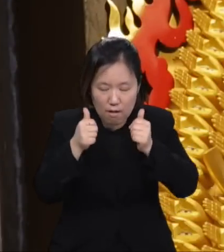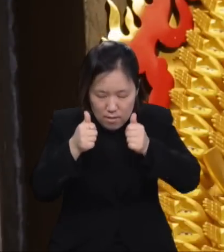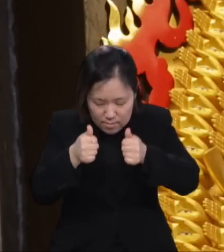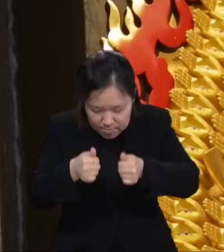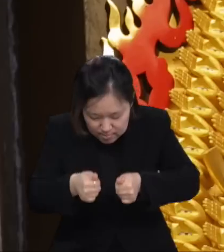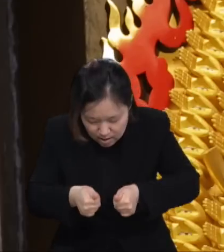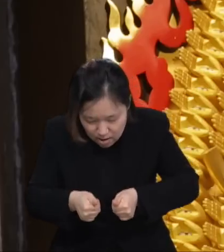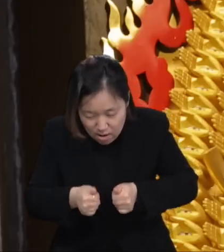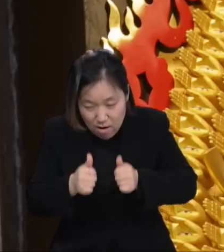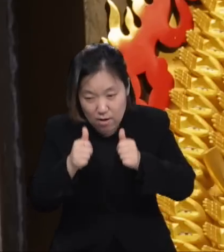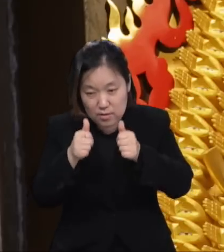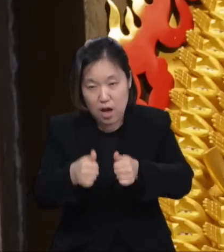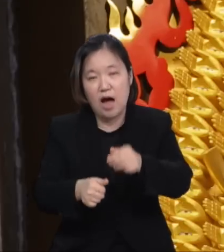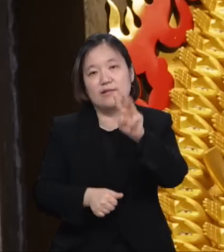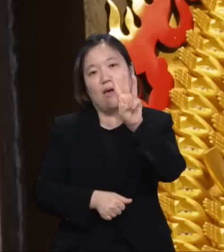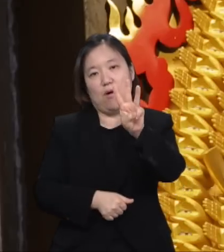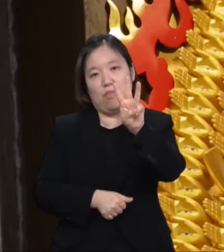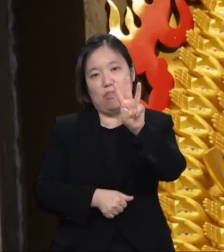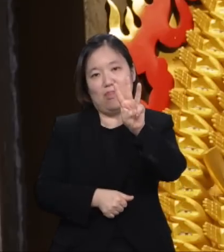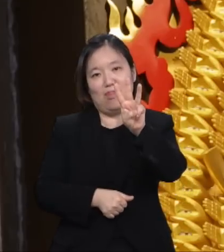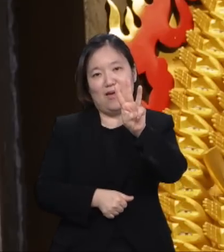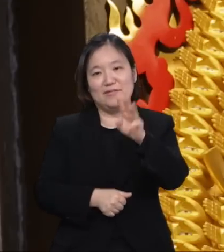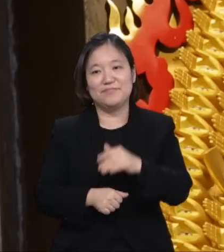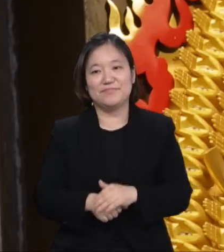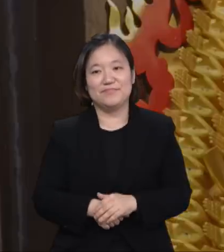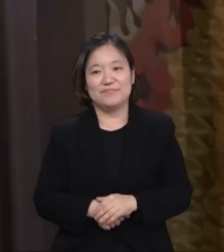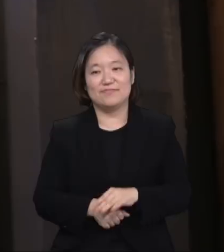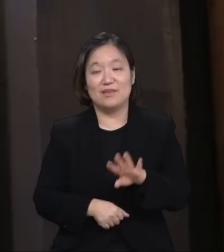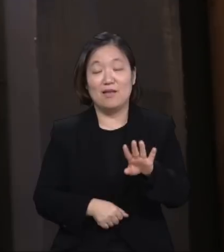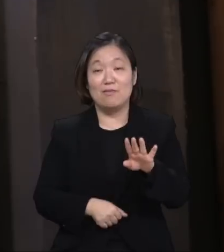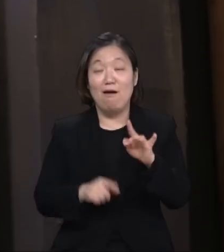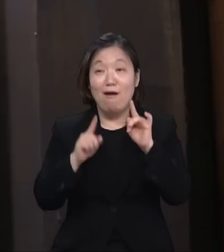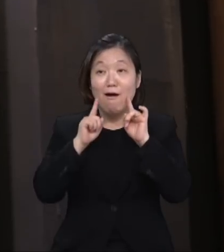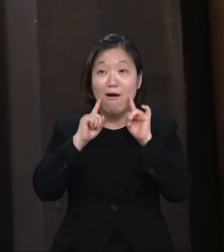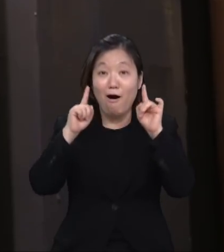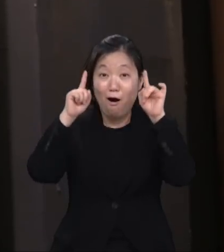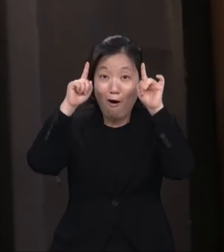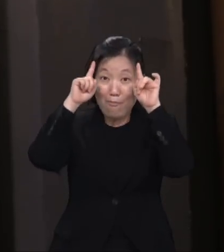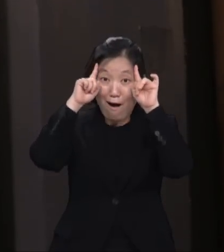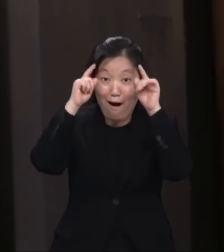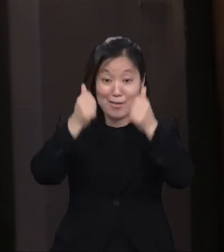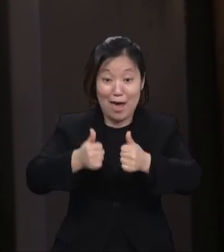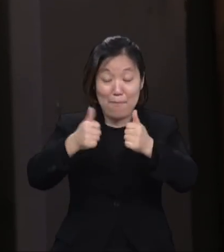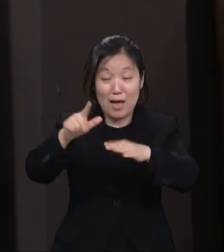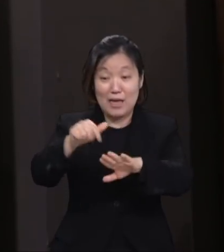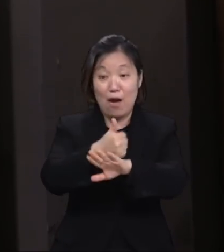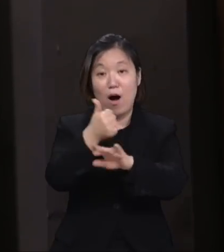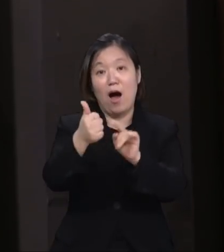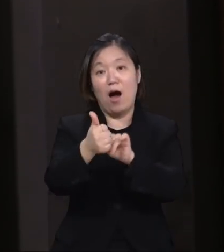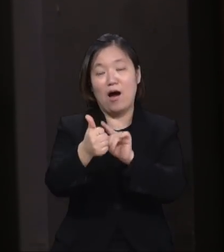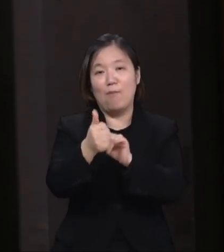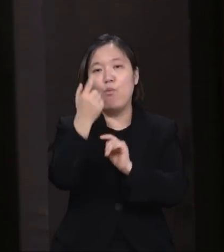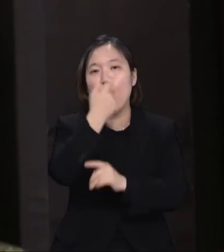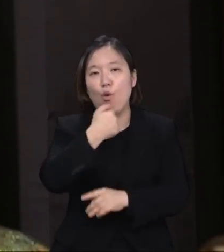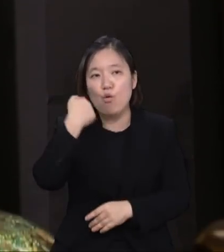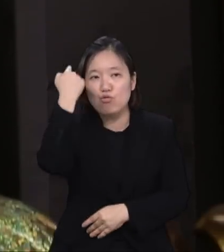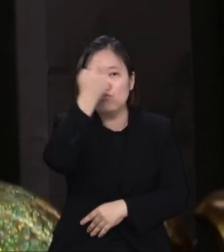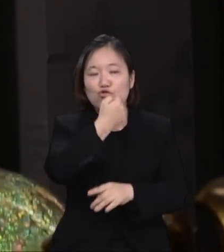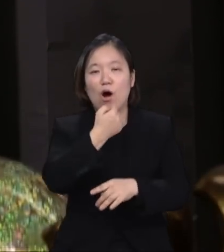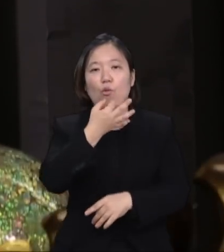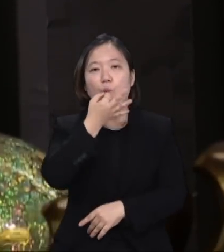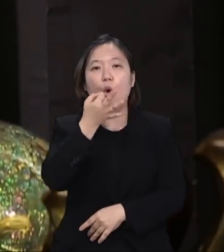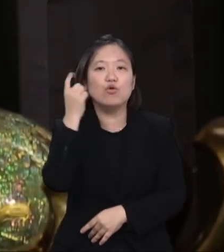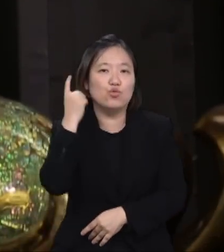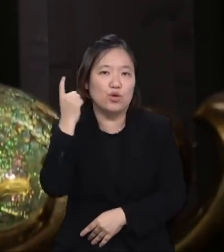올렸대요 그때 그때 그 염라대왕의 얼굴과 목소리까지 다 기억나신다는 거예요 그 정덕